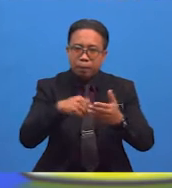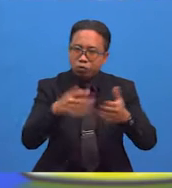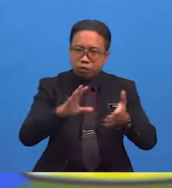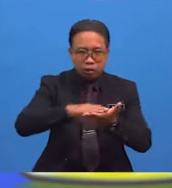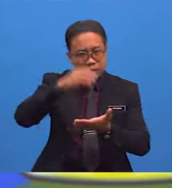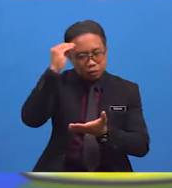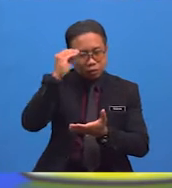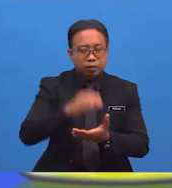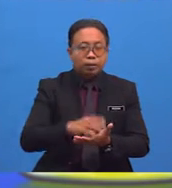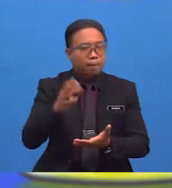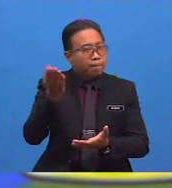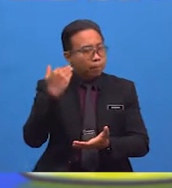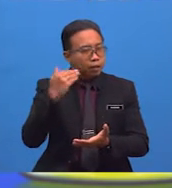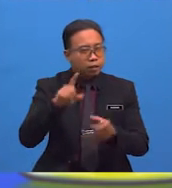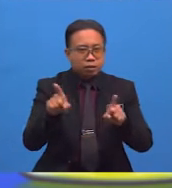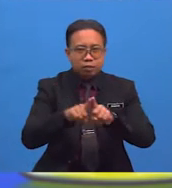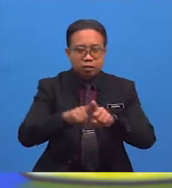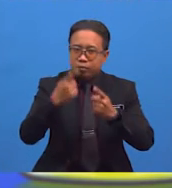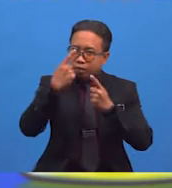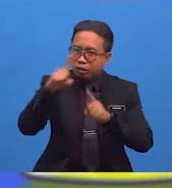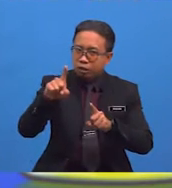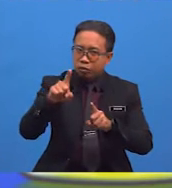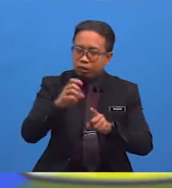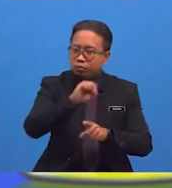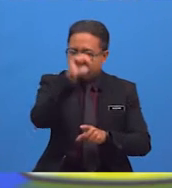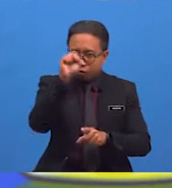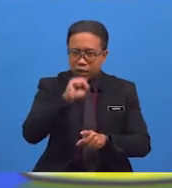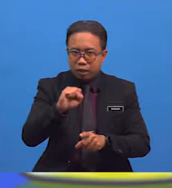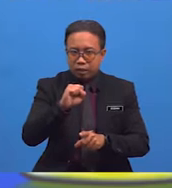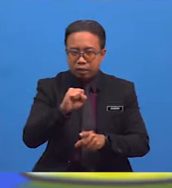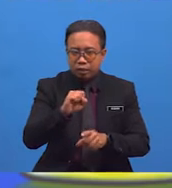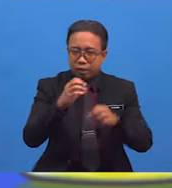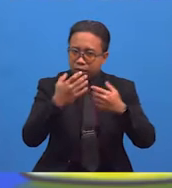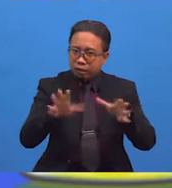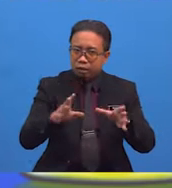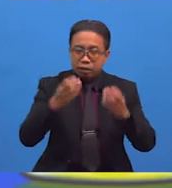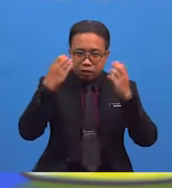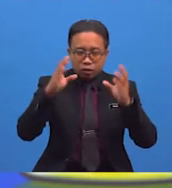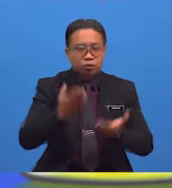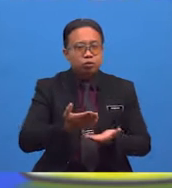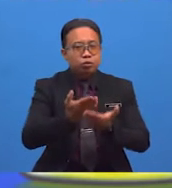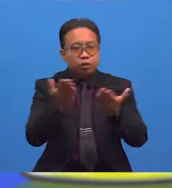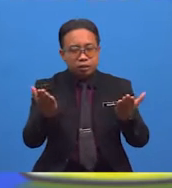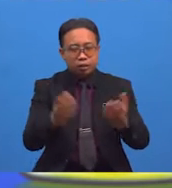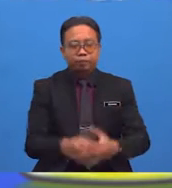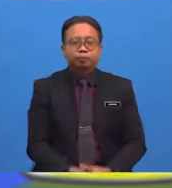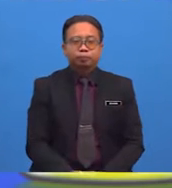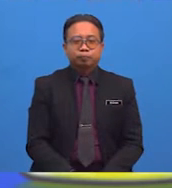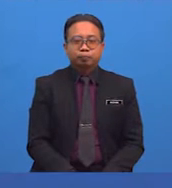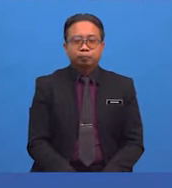apa yang dipelajari, mari sama-sama kita jawab beberapa soalan yang telah cikgu sediakan.